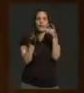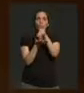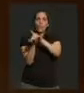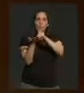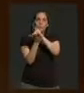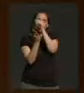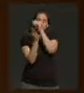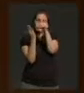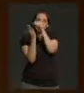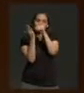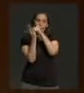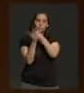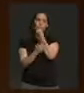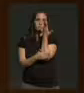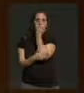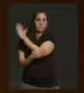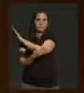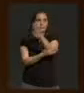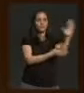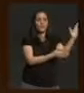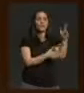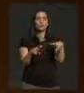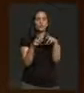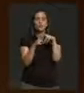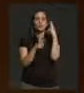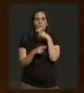lehen egiterik dugun.